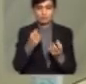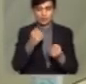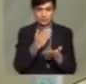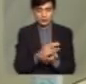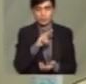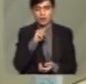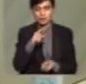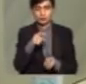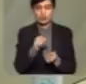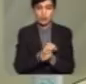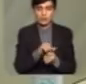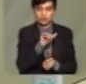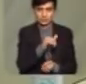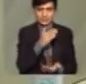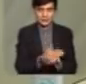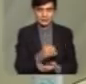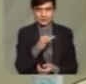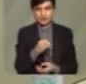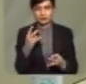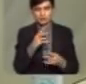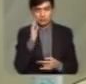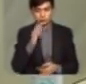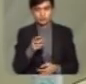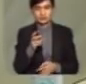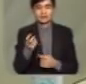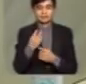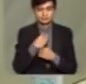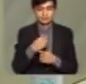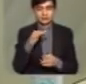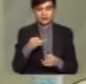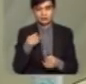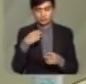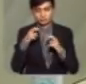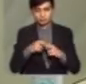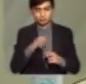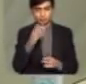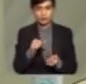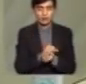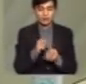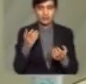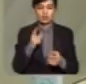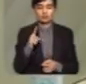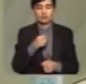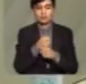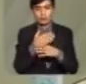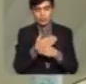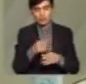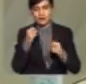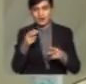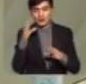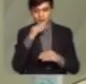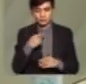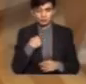документы значит просто нужно обратиться уже непосредственно к нам и мы уже будем смотреть что мы можем какую помощь оказать этому